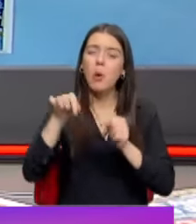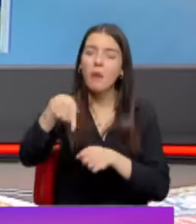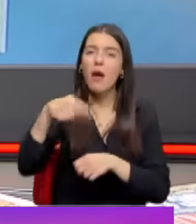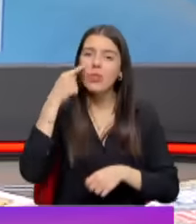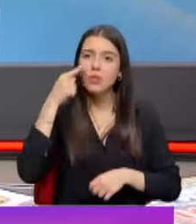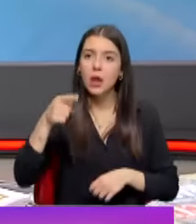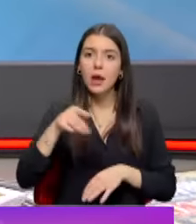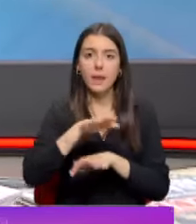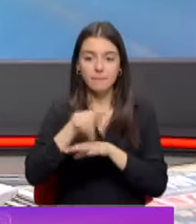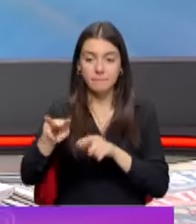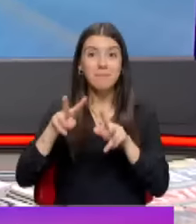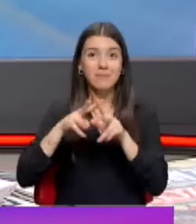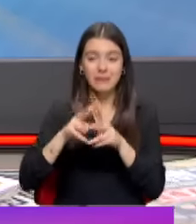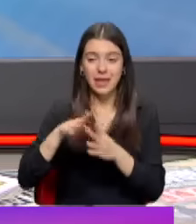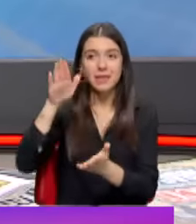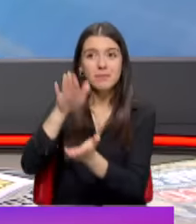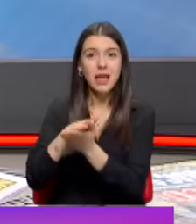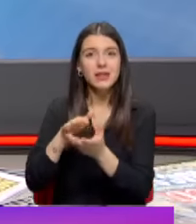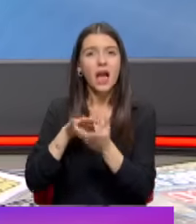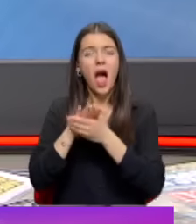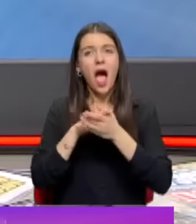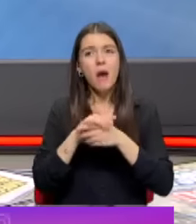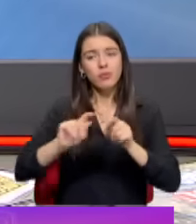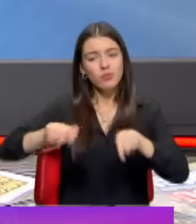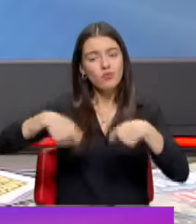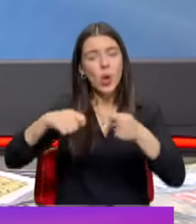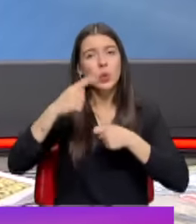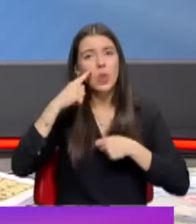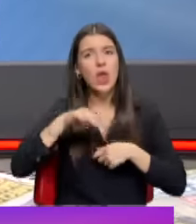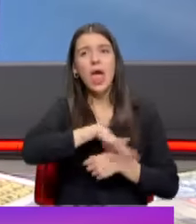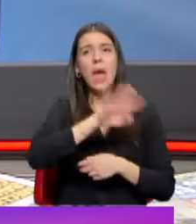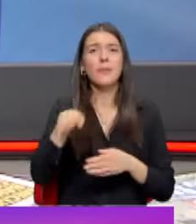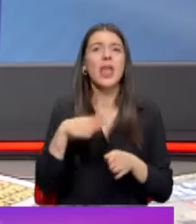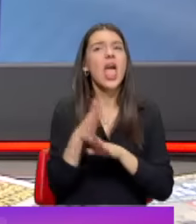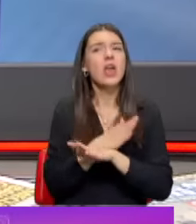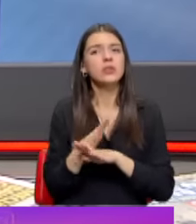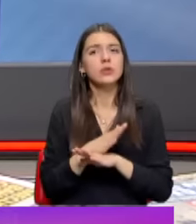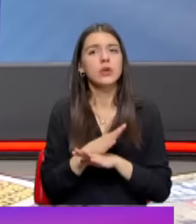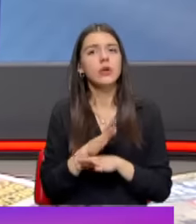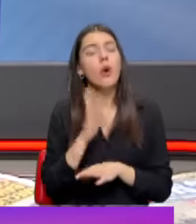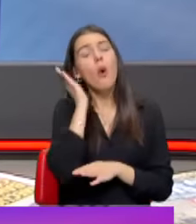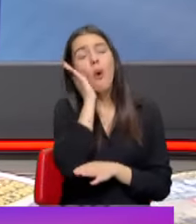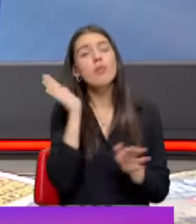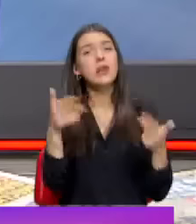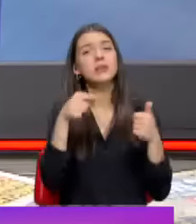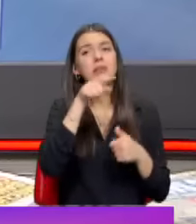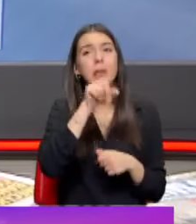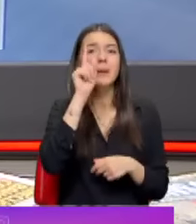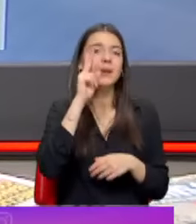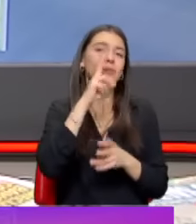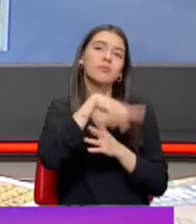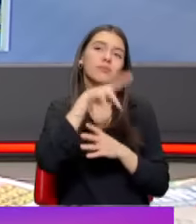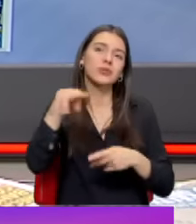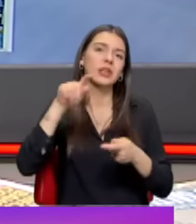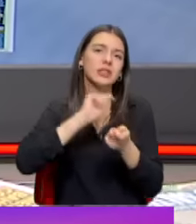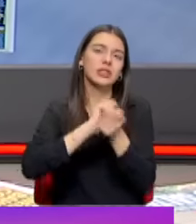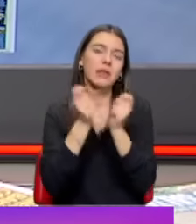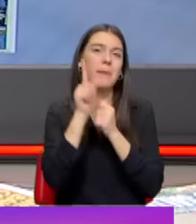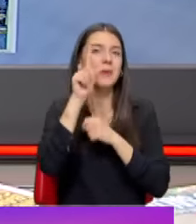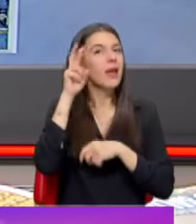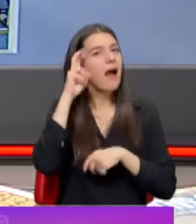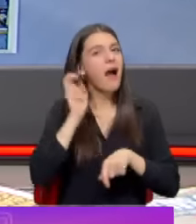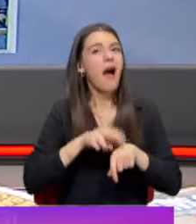hani mayına bastığı sırada ayağında olan botuna kadar bütün eşyalarını odasında adeta bir müzeye çevirdi, bir